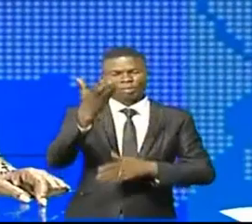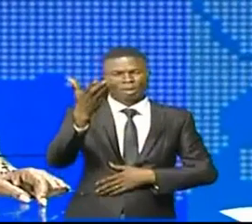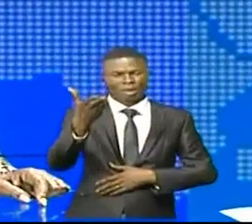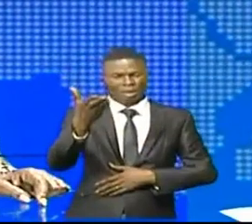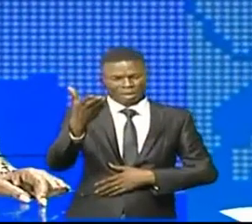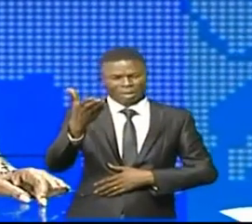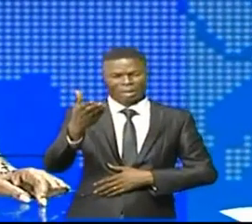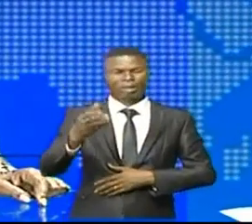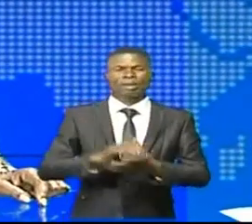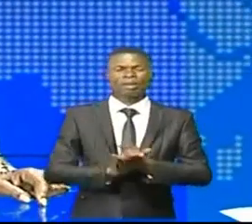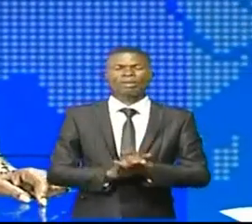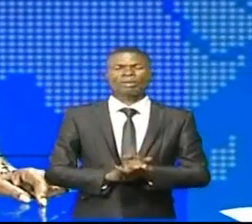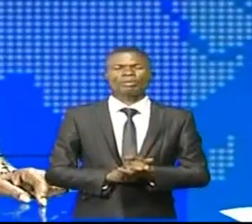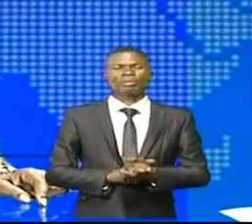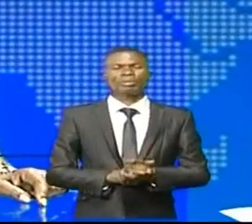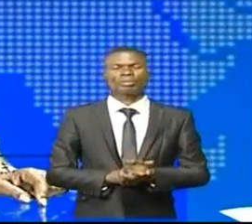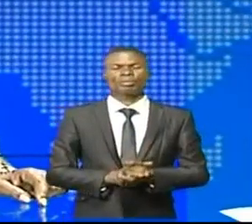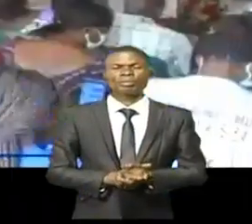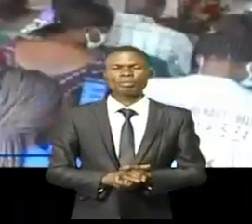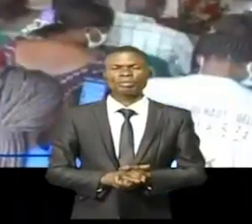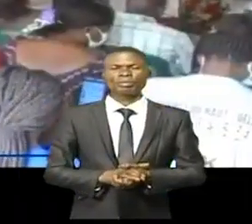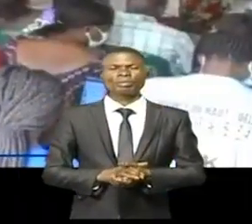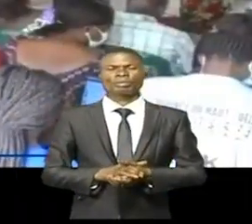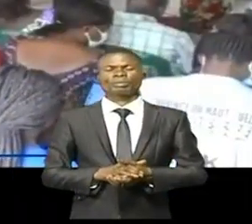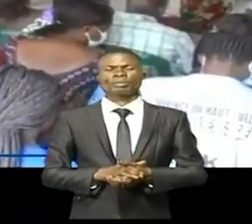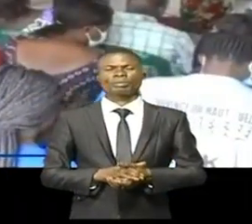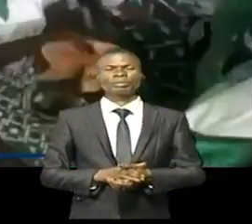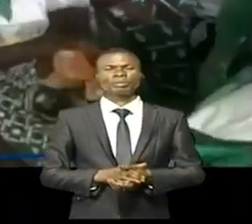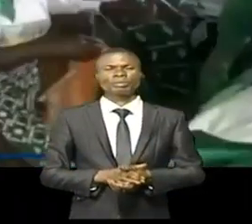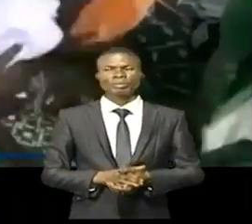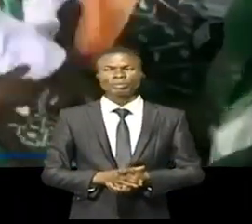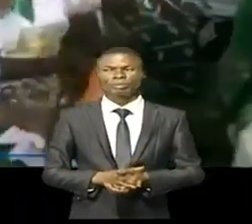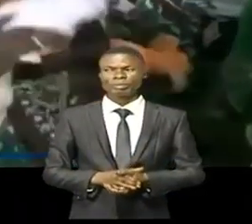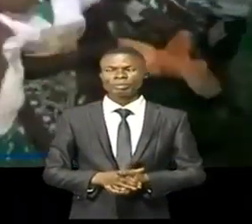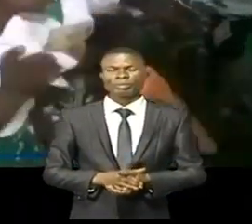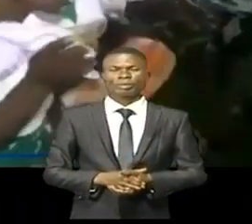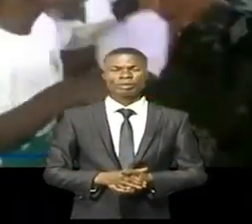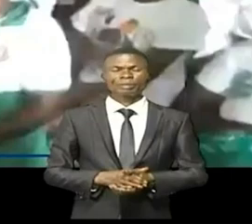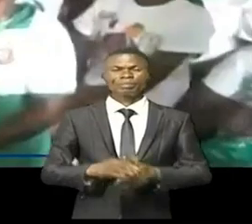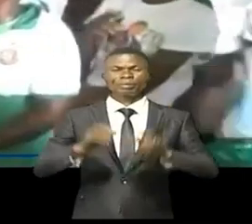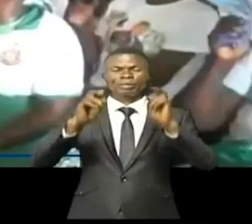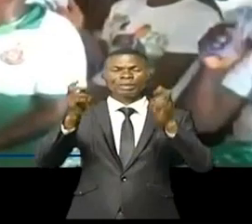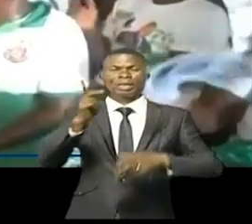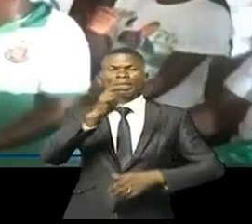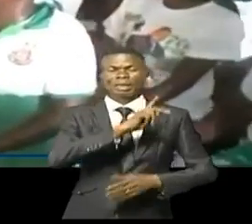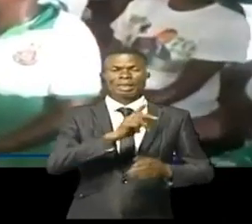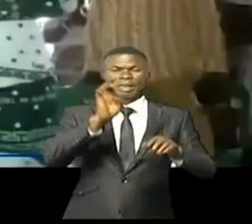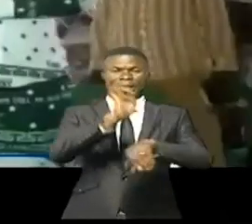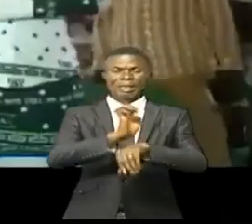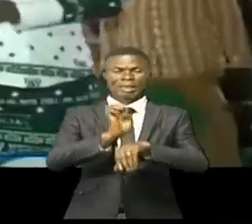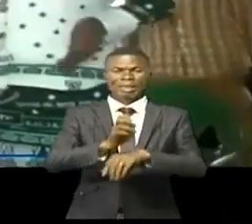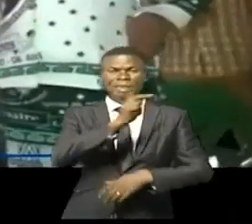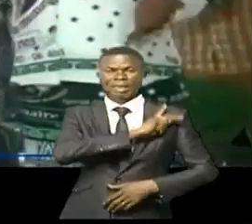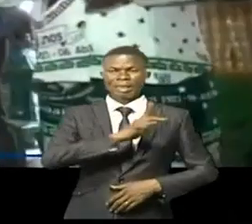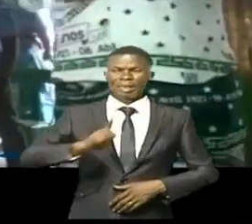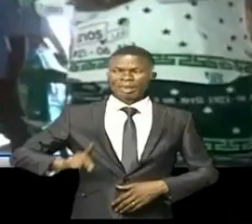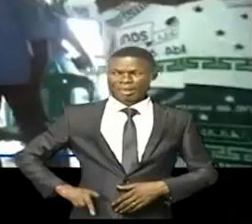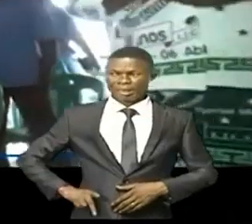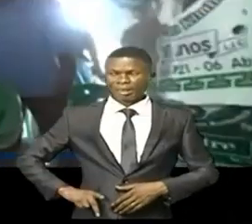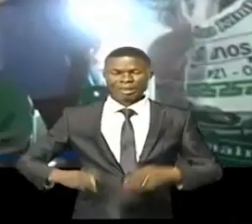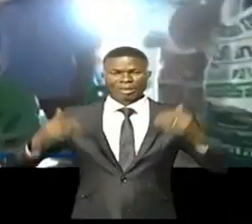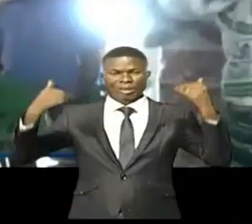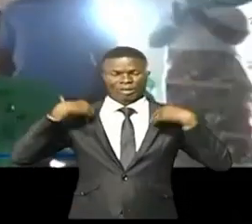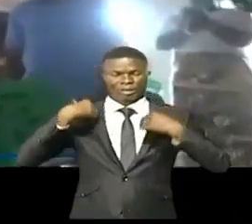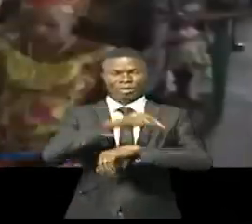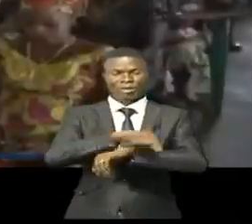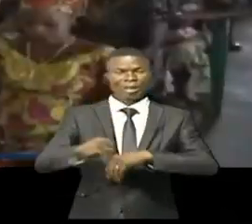de la RTNT Haut-Ouélé. L'église kumbanguiste est dans la ville d'Isiro, choisie pour la circonstance. Autorité politico-administrative de